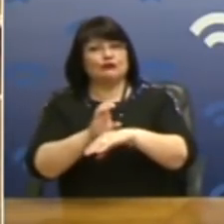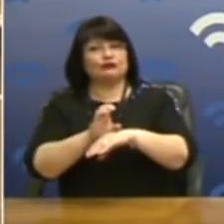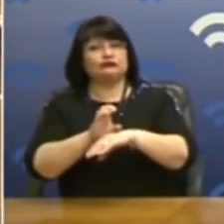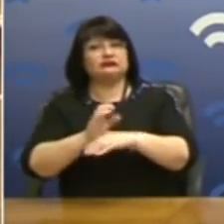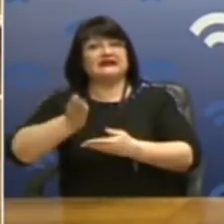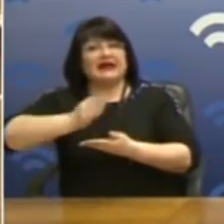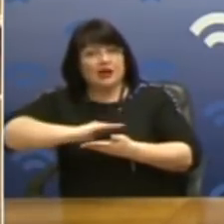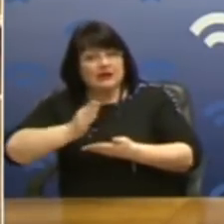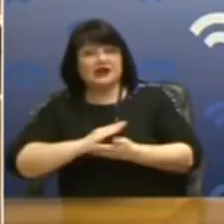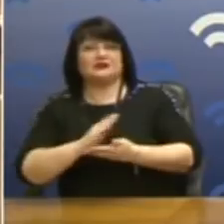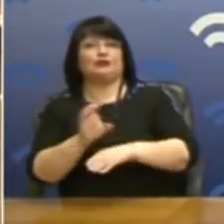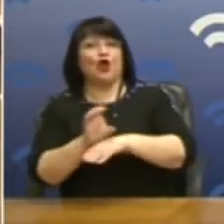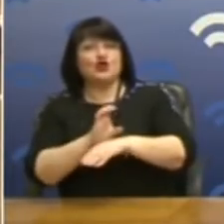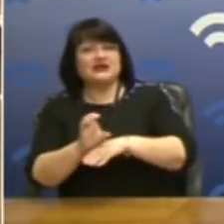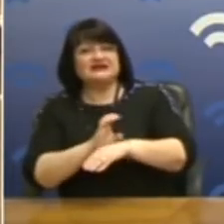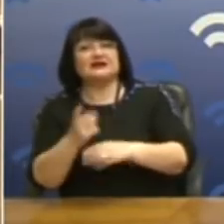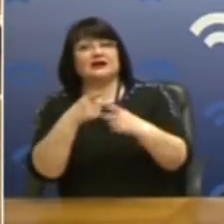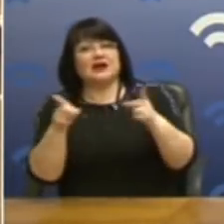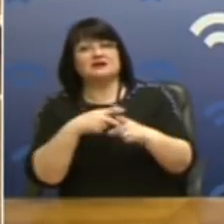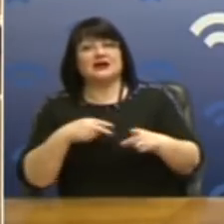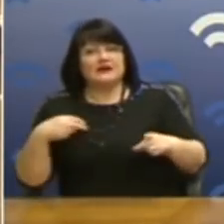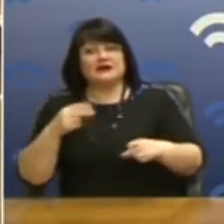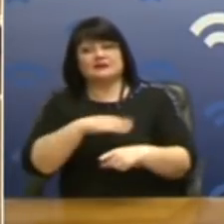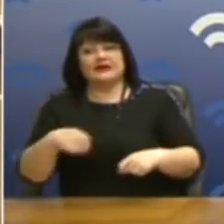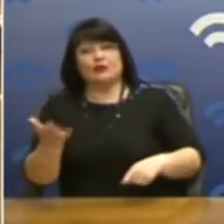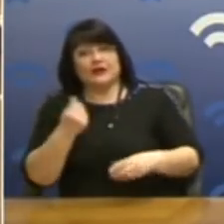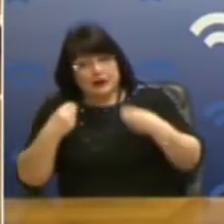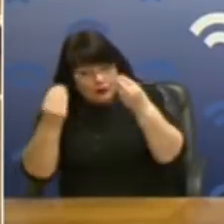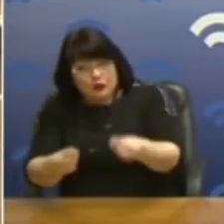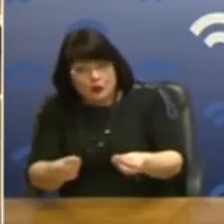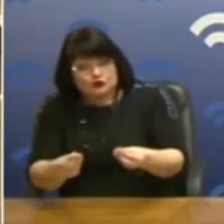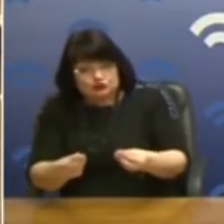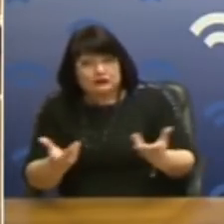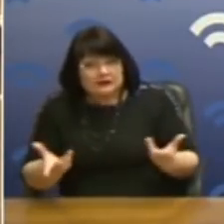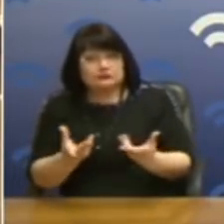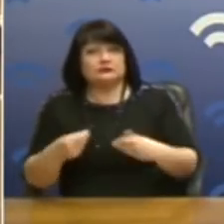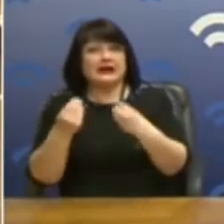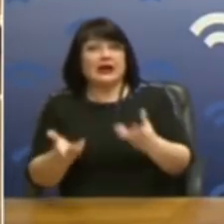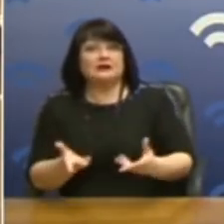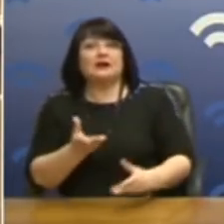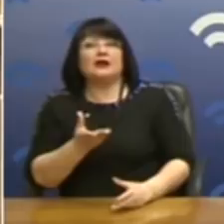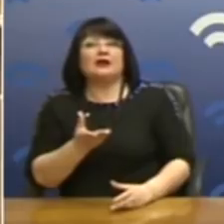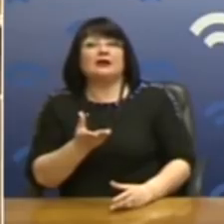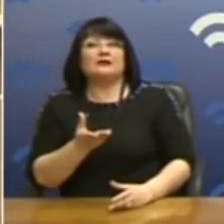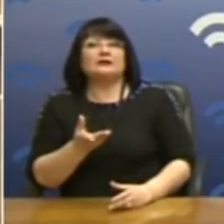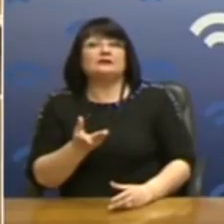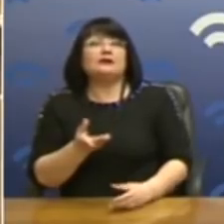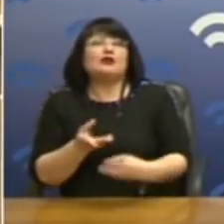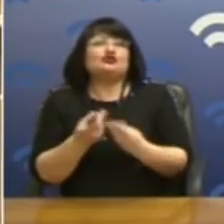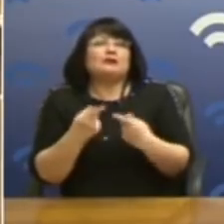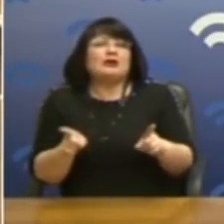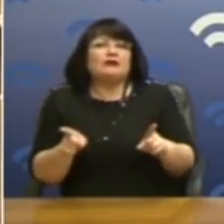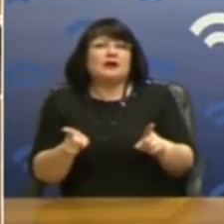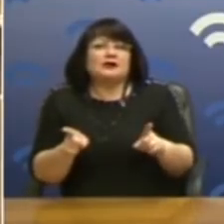τάμπλετ για τους μαθητές και τους εκπαιδευτικούς που δεν έχουν. Διαφορετικά είναι σαν αποκλείονται ακόμα περισσότερο από